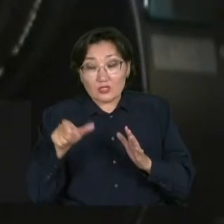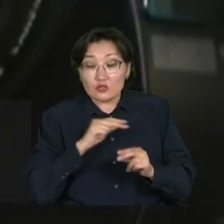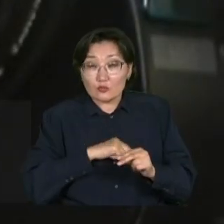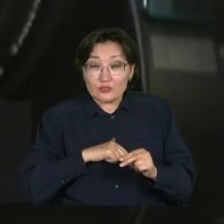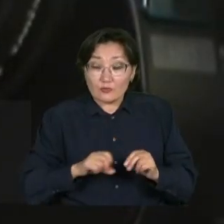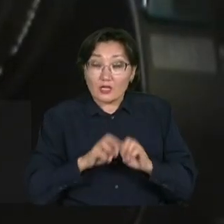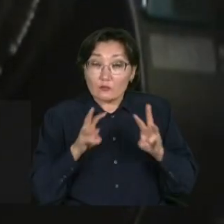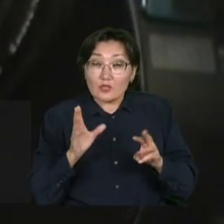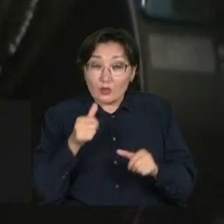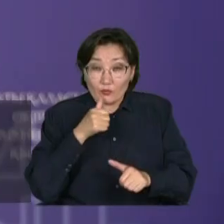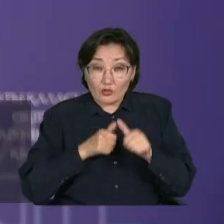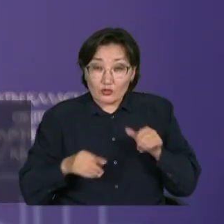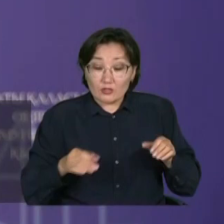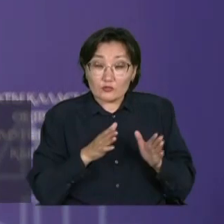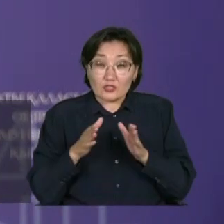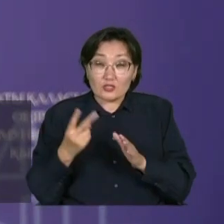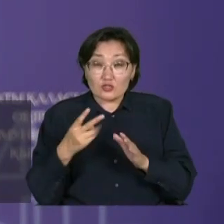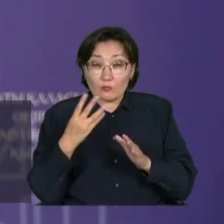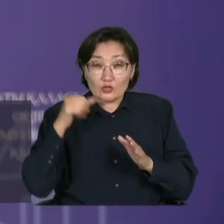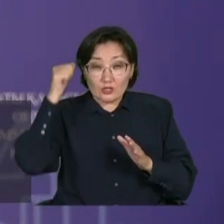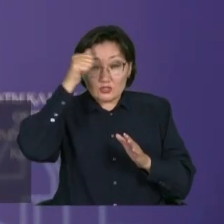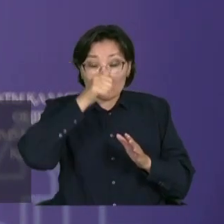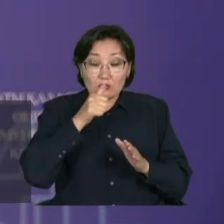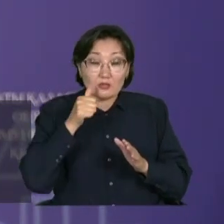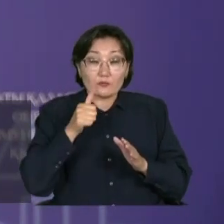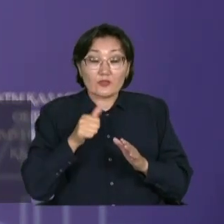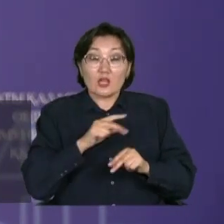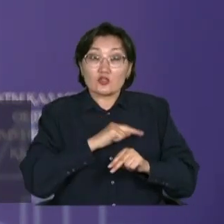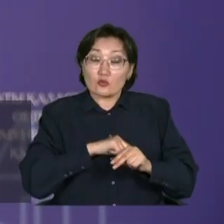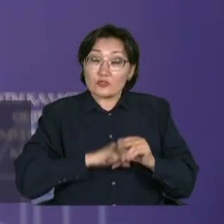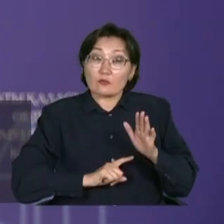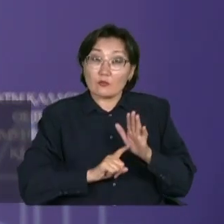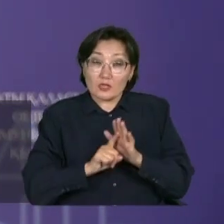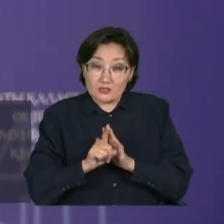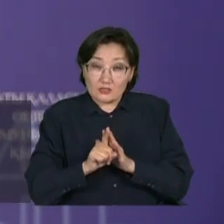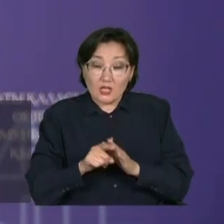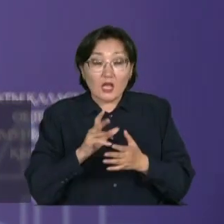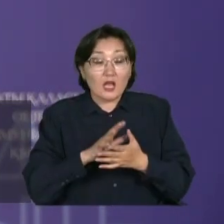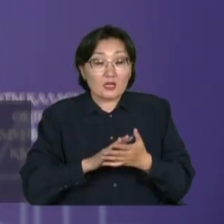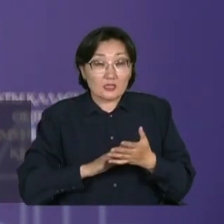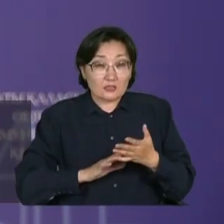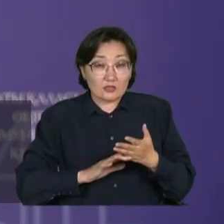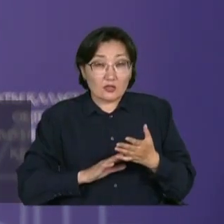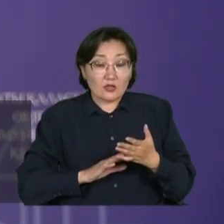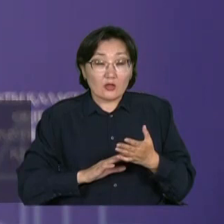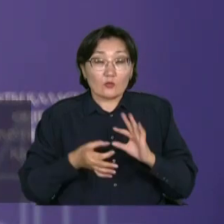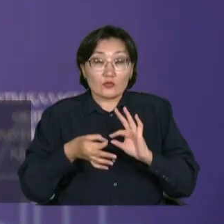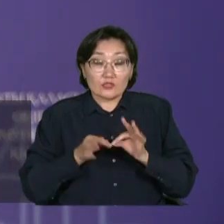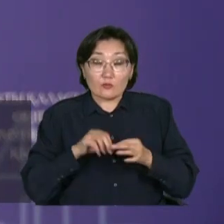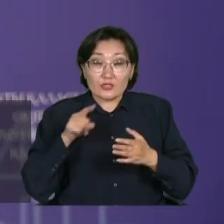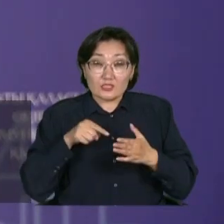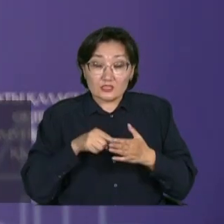қамтылады. Пилоттық режимде 24-ші жылды қазір жұмысты бастадық. Арғарай оның егжей-тегжей